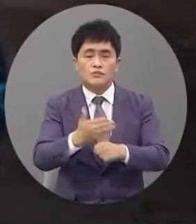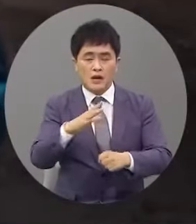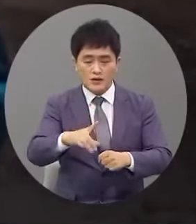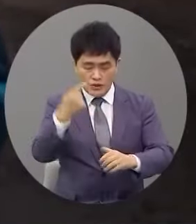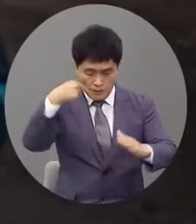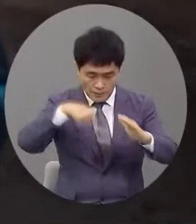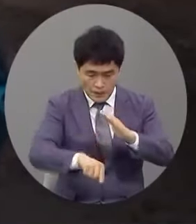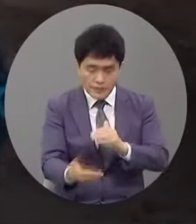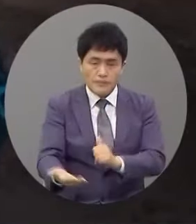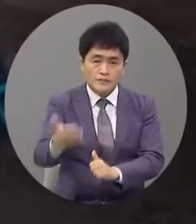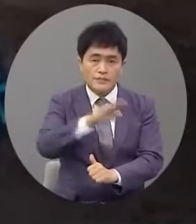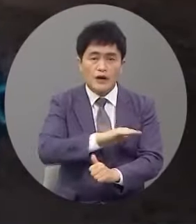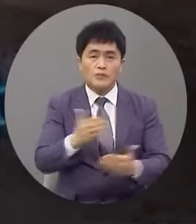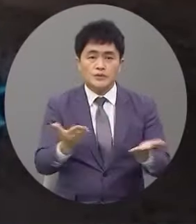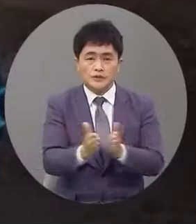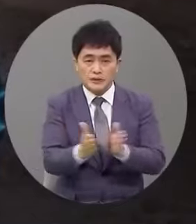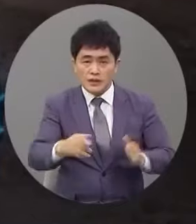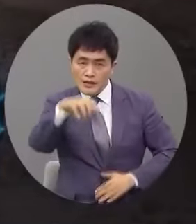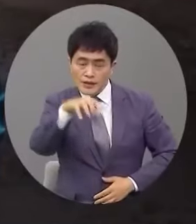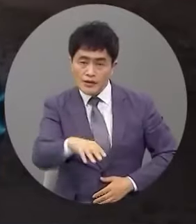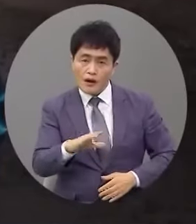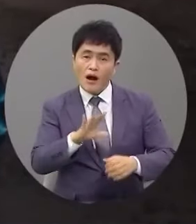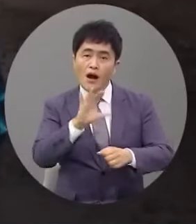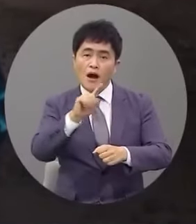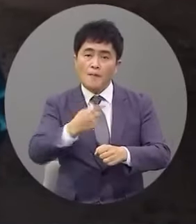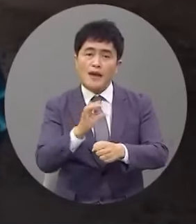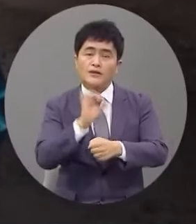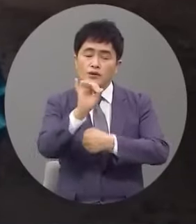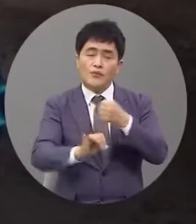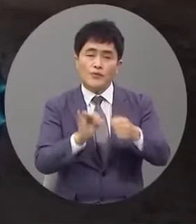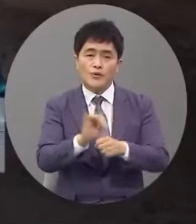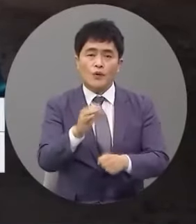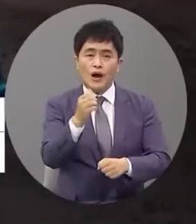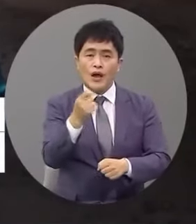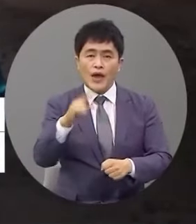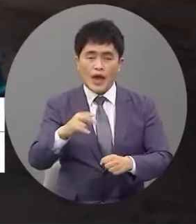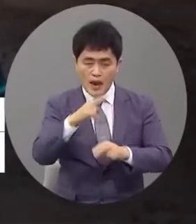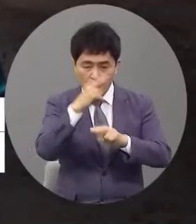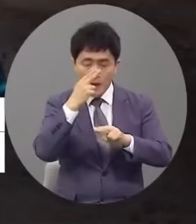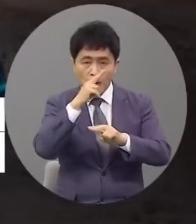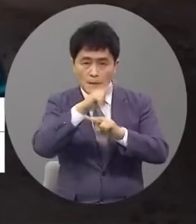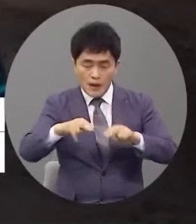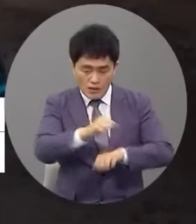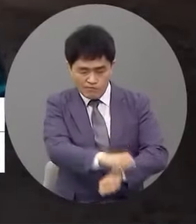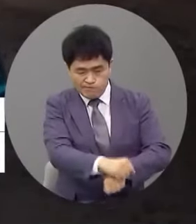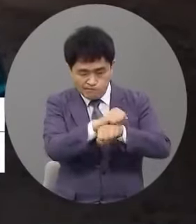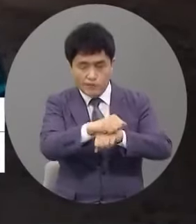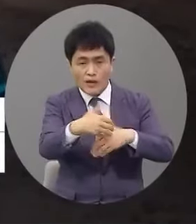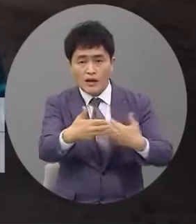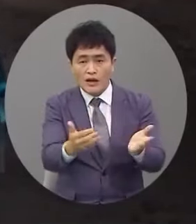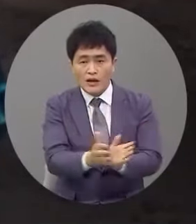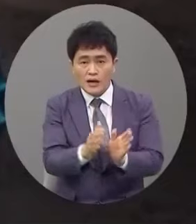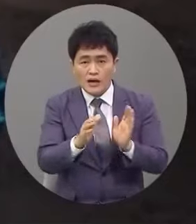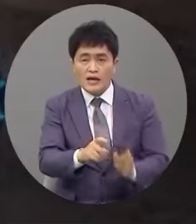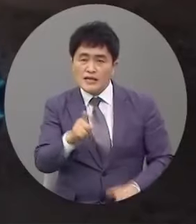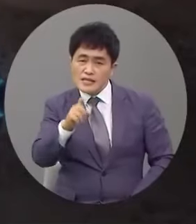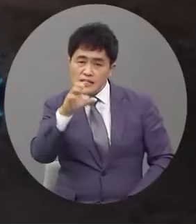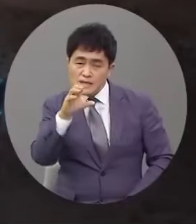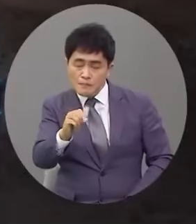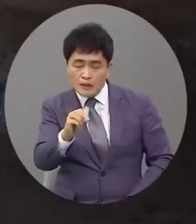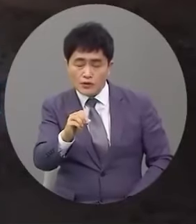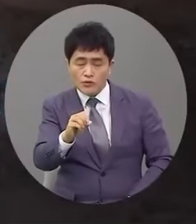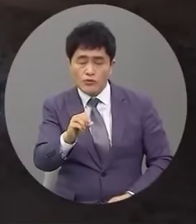매립 작업에 들어갑니다. 이곳에 100년 동안 핵 폐기물을 차곡차곡 쌓은 뒤 10만 년 동안 인류로부터